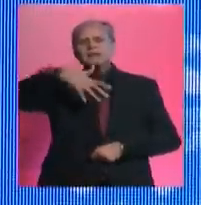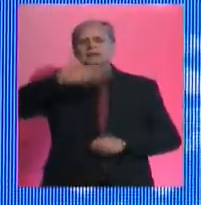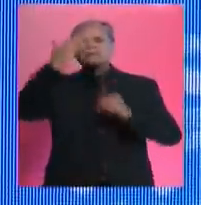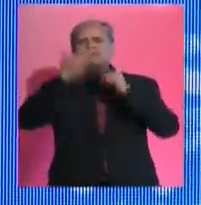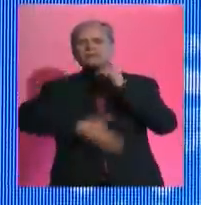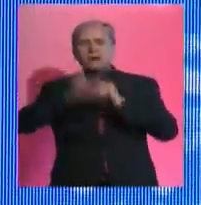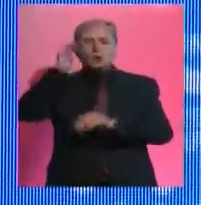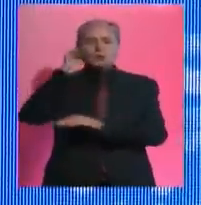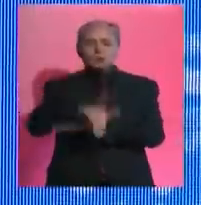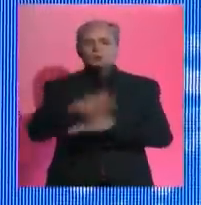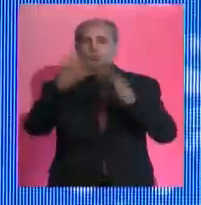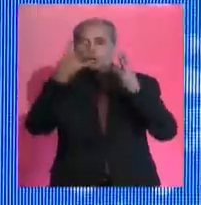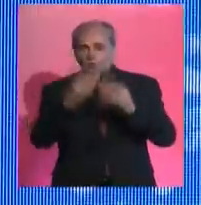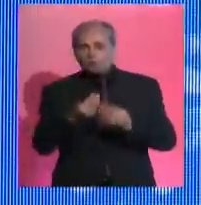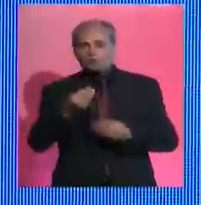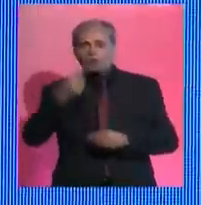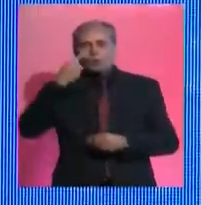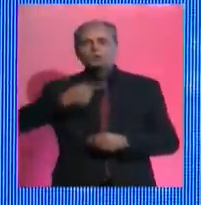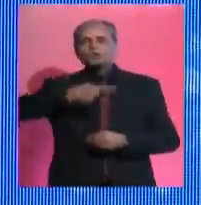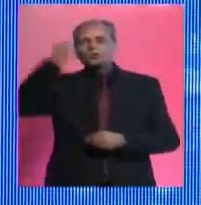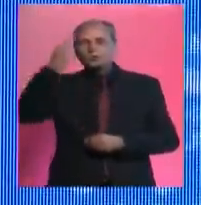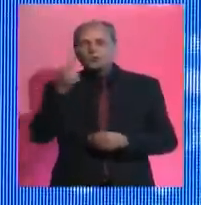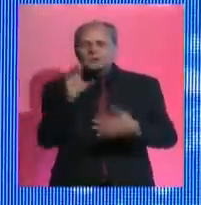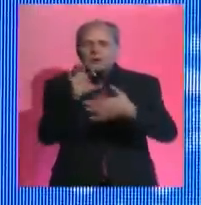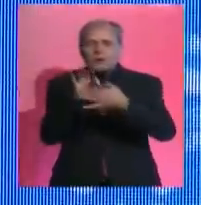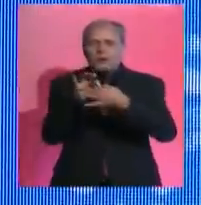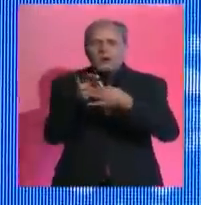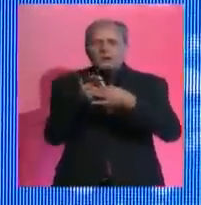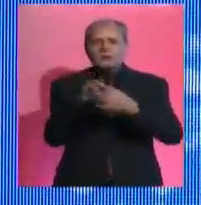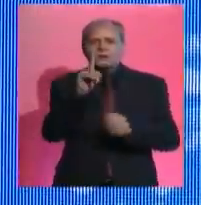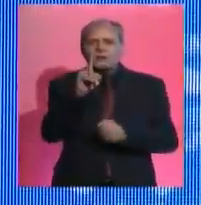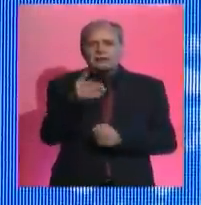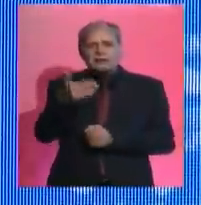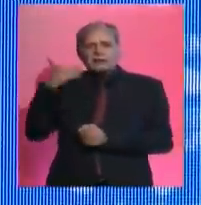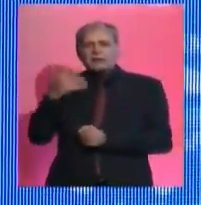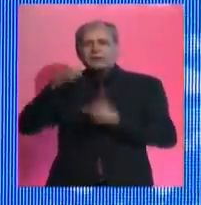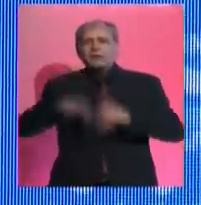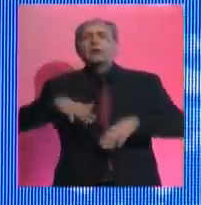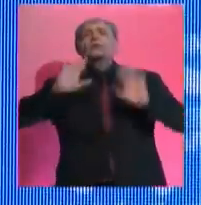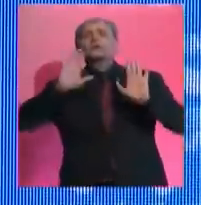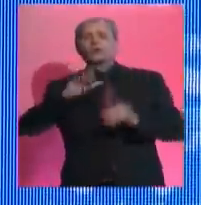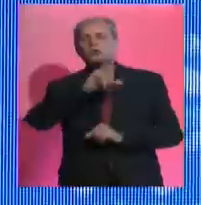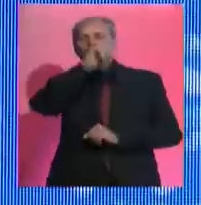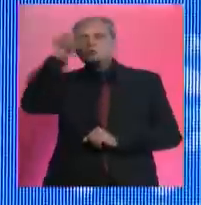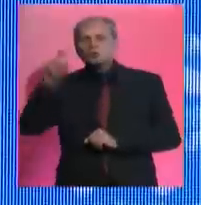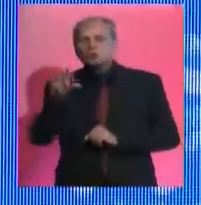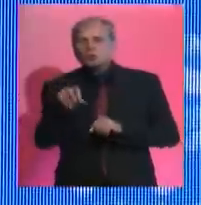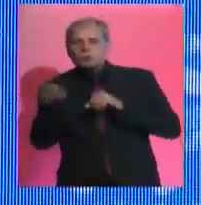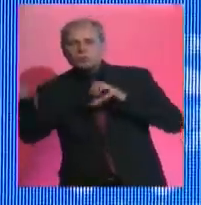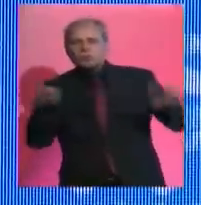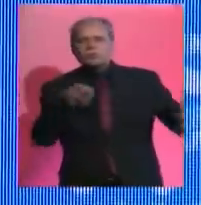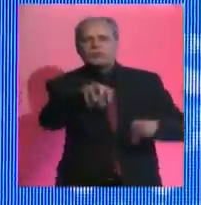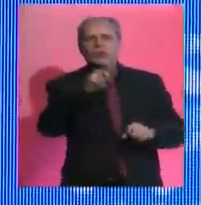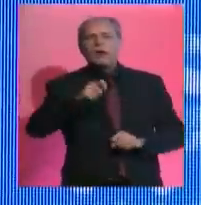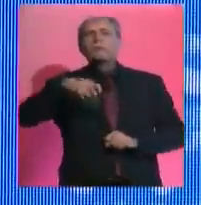yasaklı duruma düştüğünde dahi Cumhuriyeti olan bağlılığından geri adım atmamıştır ülkeyi kutuplaştırma